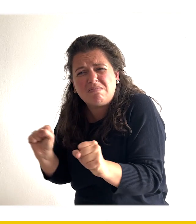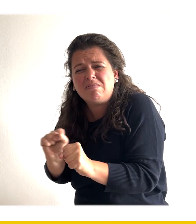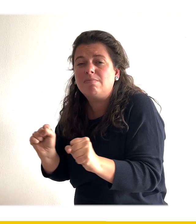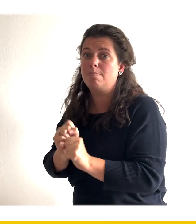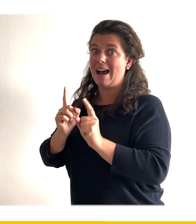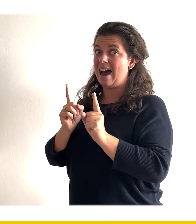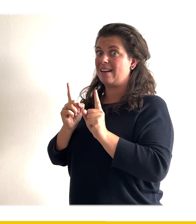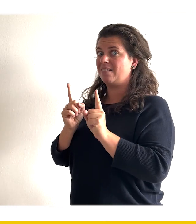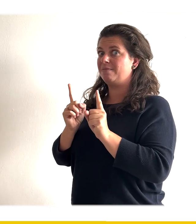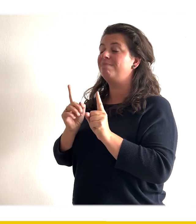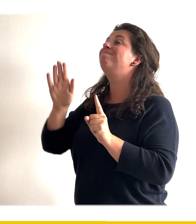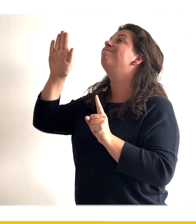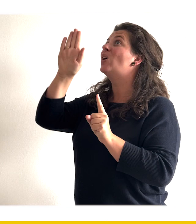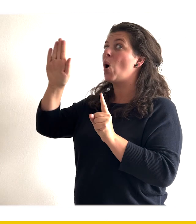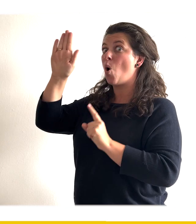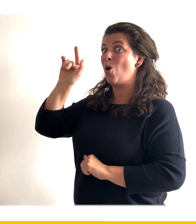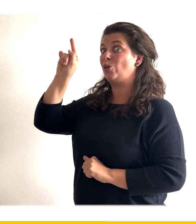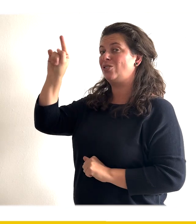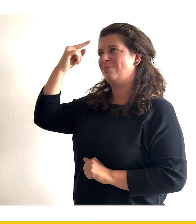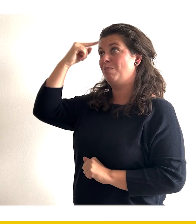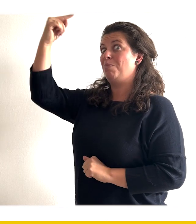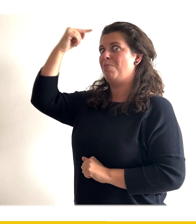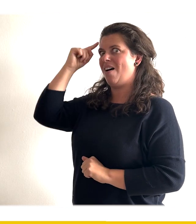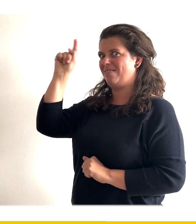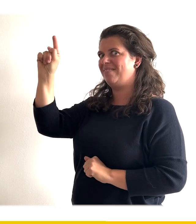Maar God heeft een plan.